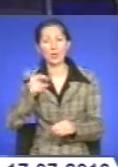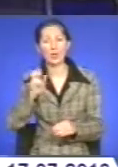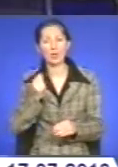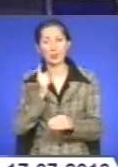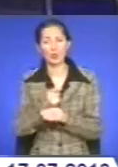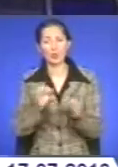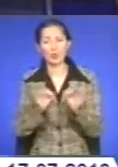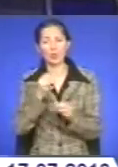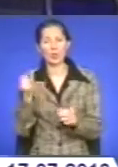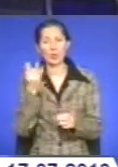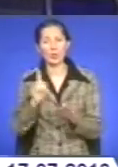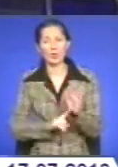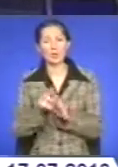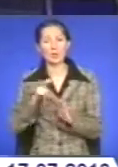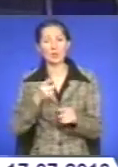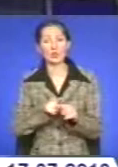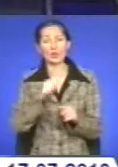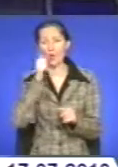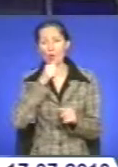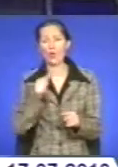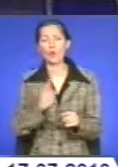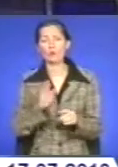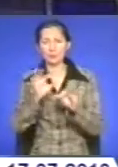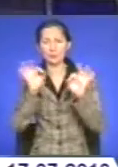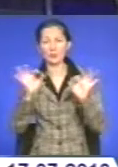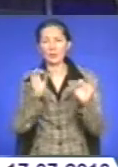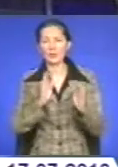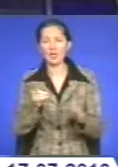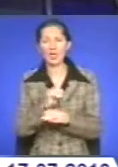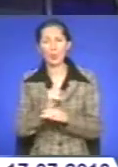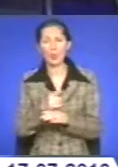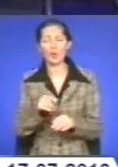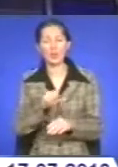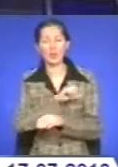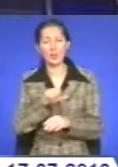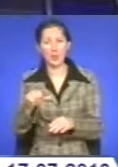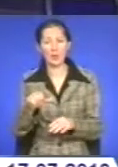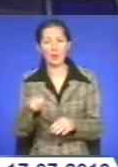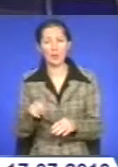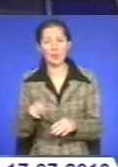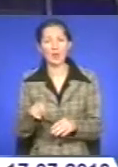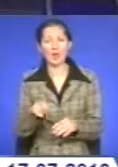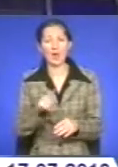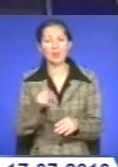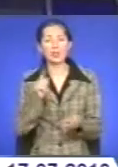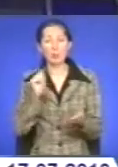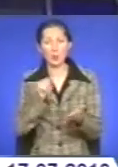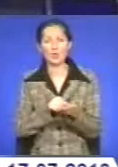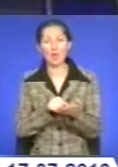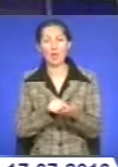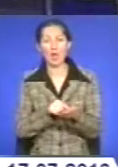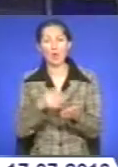цього року, набула розголосу не лише у Тернополі, а й за його межами. Чи поставить крапку в історії рішення суду, знає